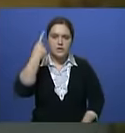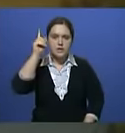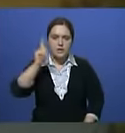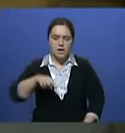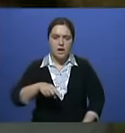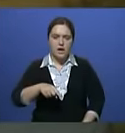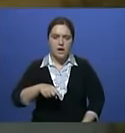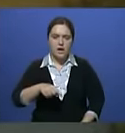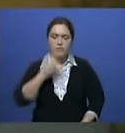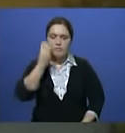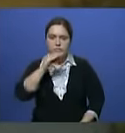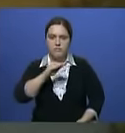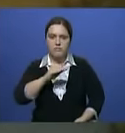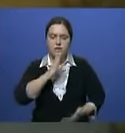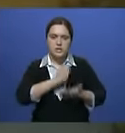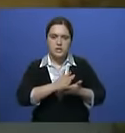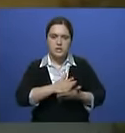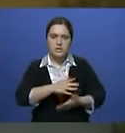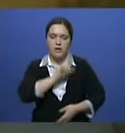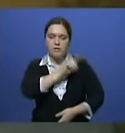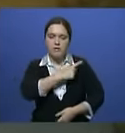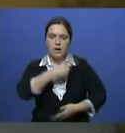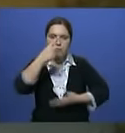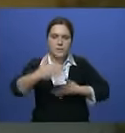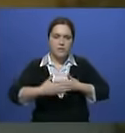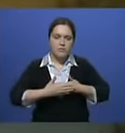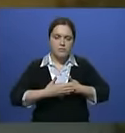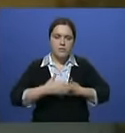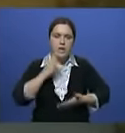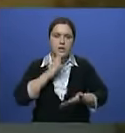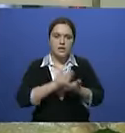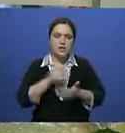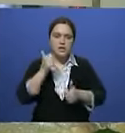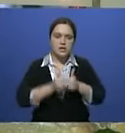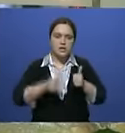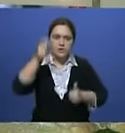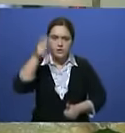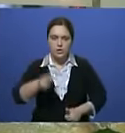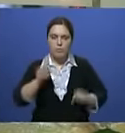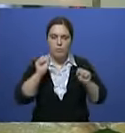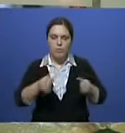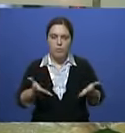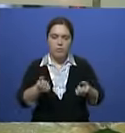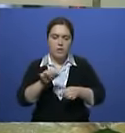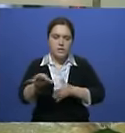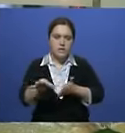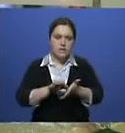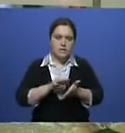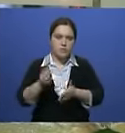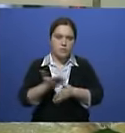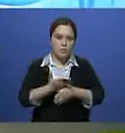высокосная медицинская помощь приближена настолько нашем городе что каждый человек может получить экстренную